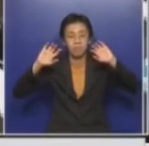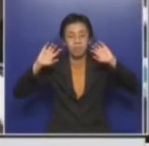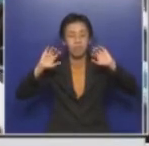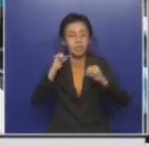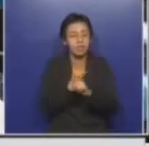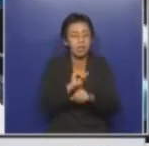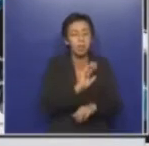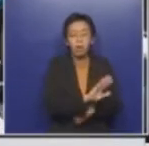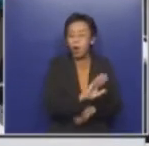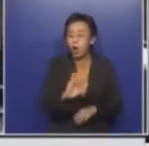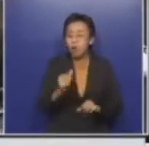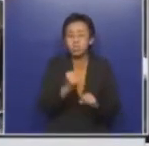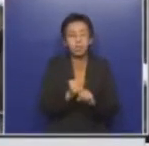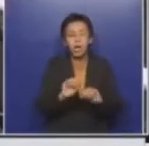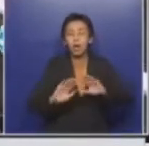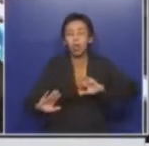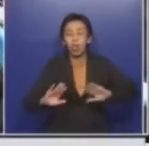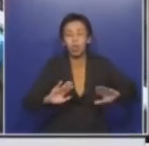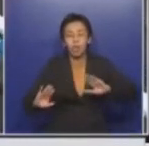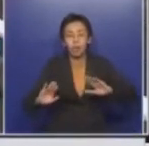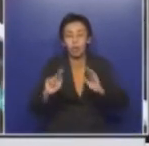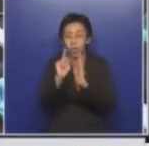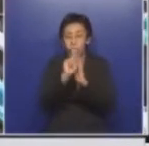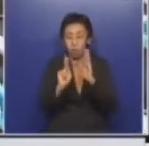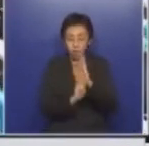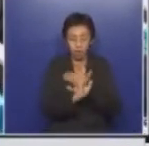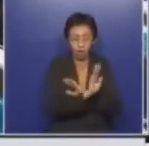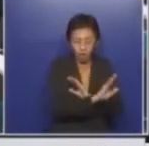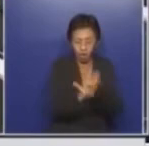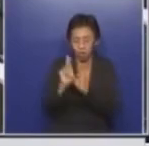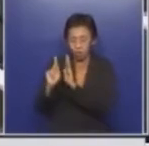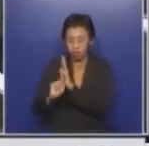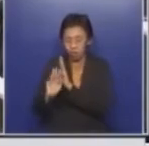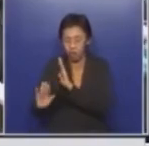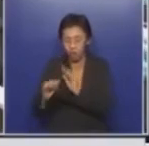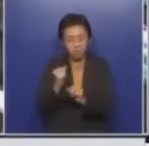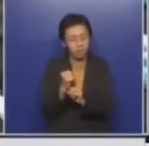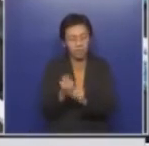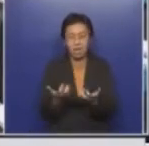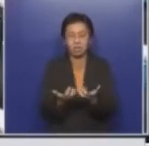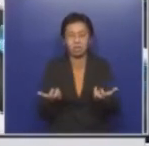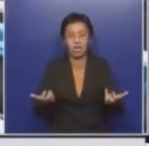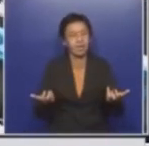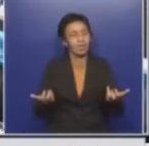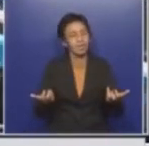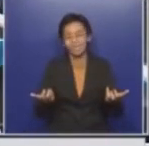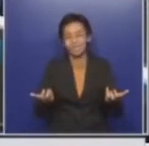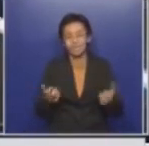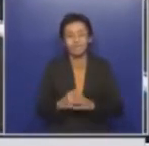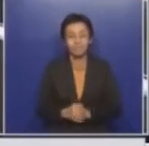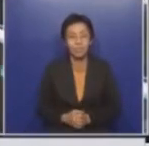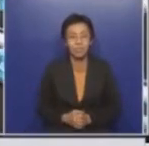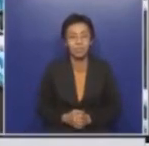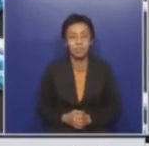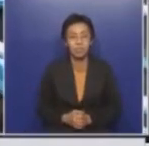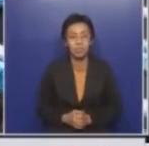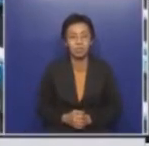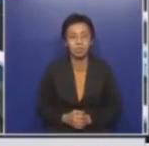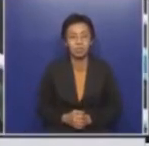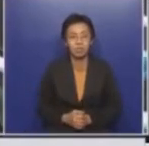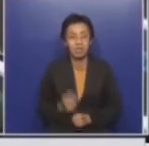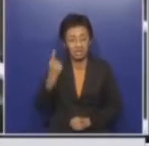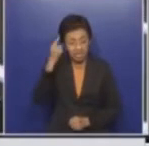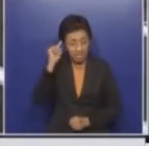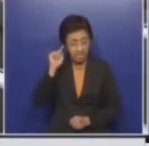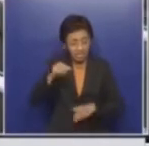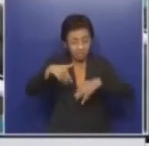ทำแล้วยึดกฎกติกาของตัวเองเป็นสรณะในการทำงานสิ่งที่ท่านไม่ได้ยึดมีอย่างเดียวเท่านั้นนี่คือประโยชน์